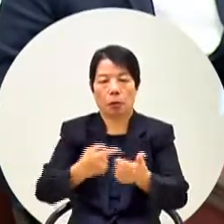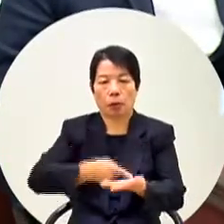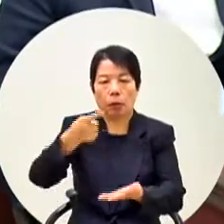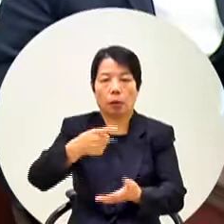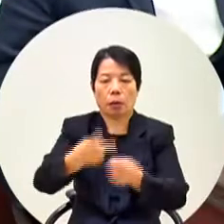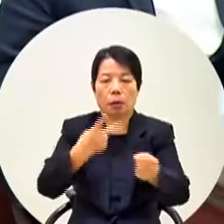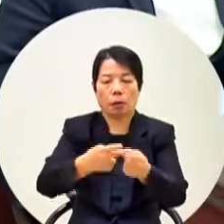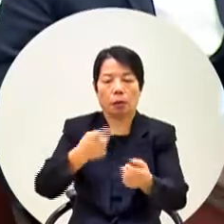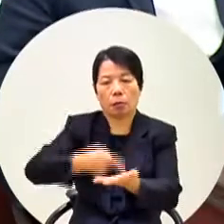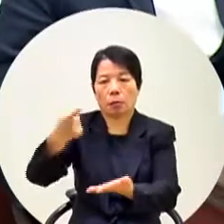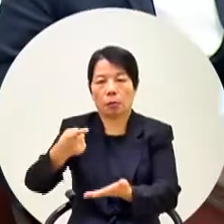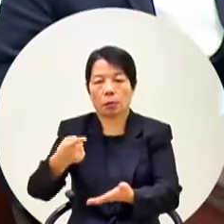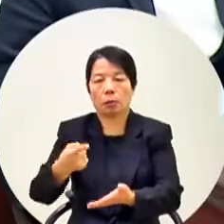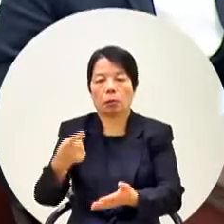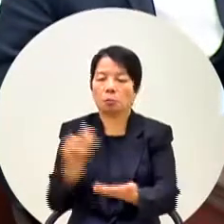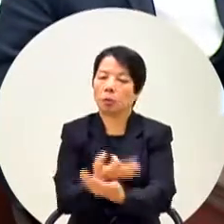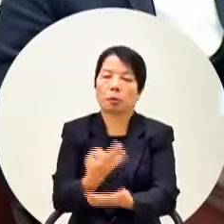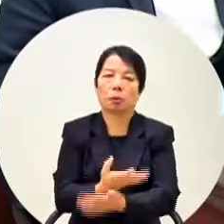遍。